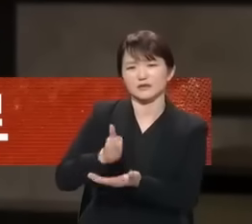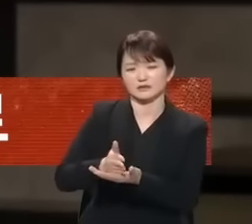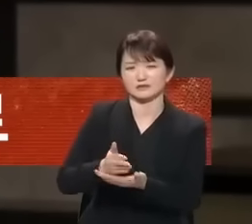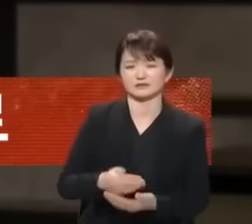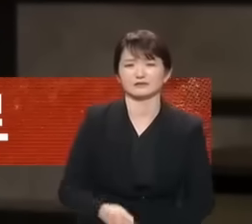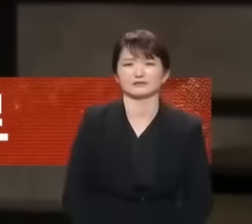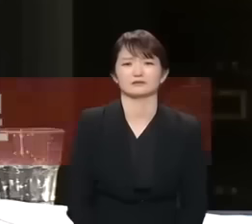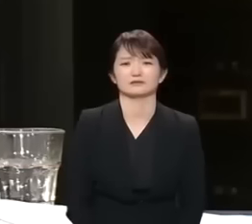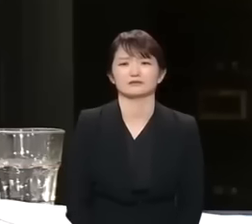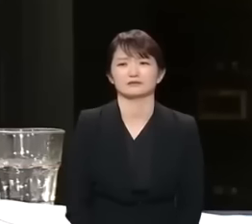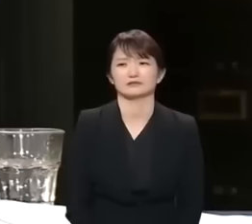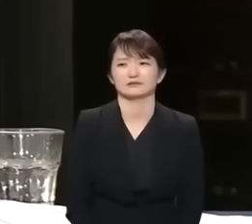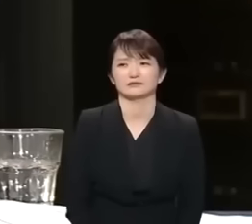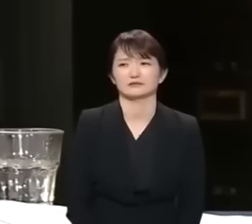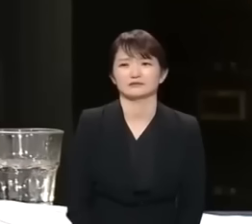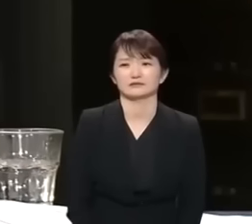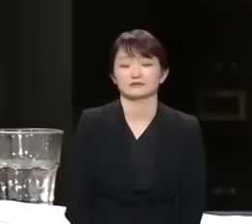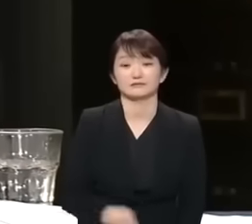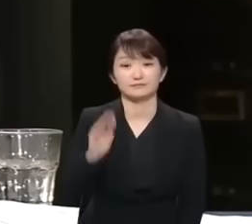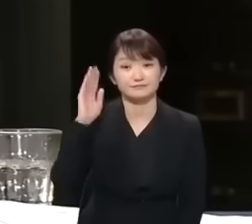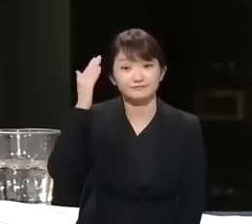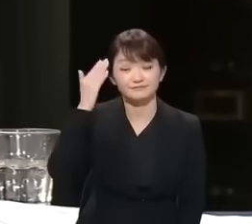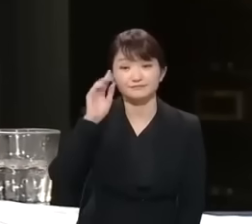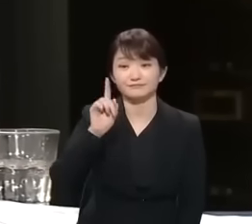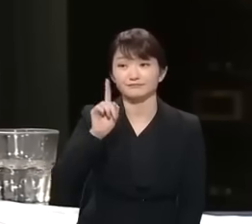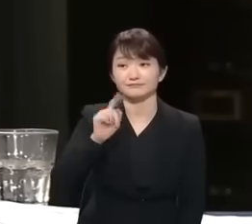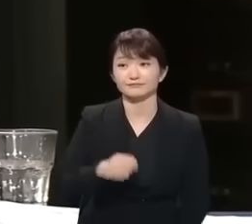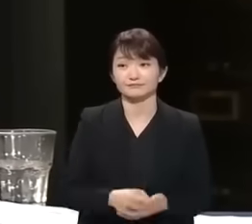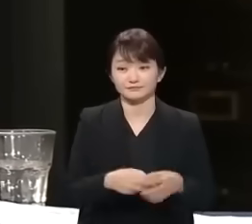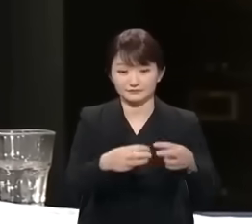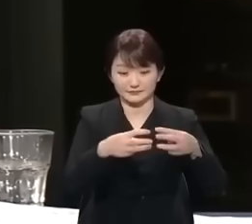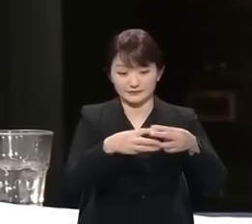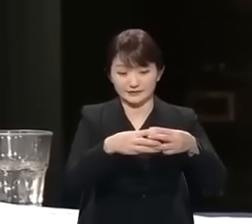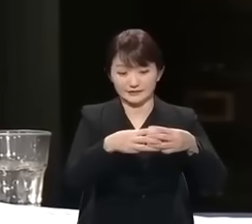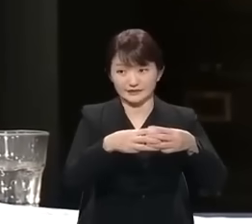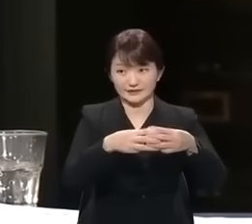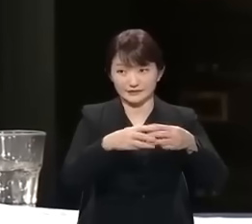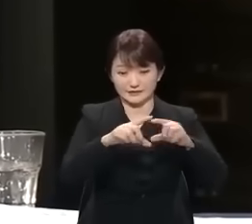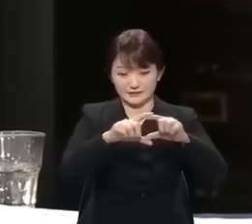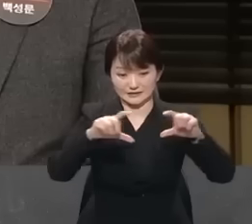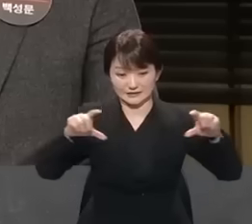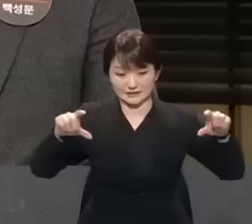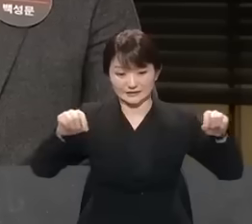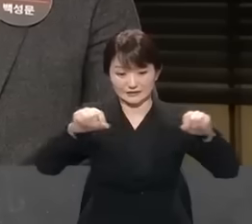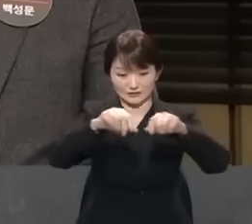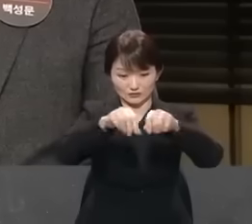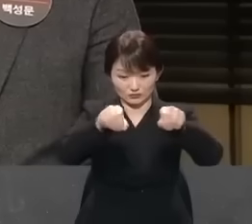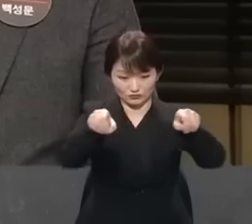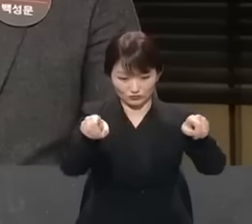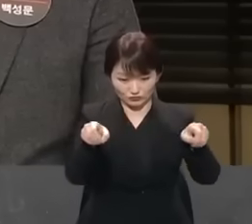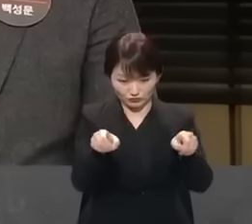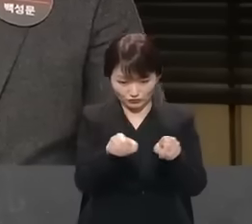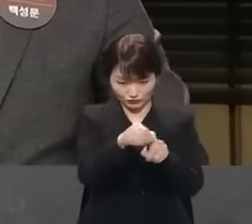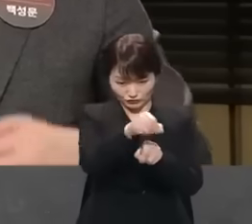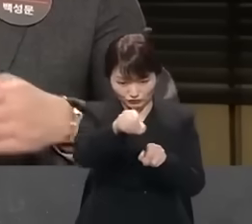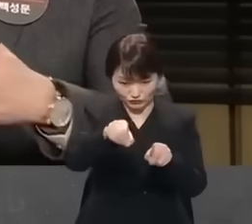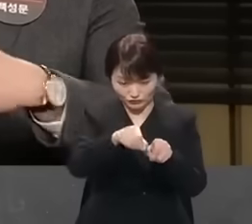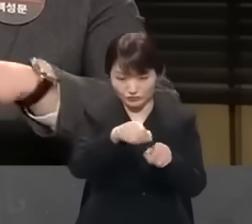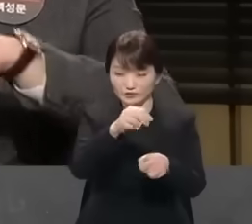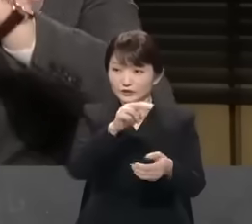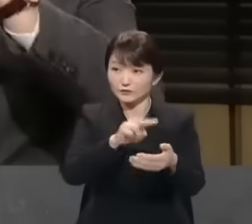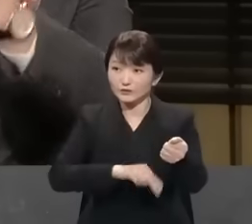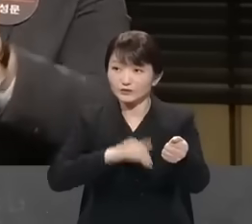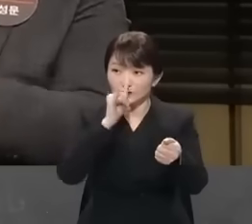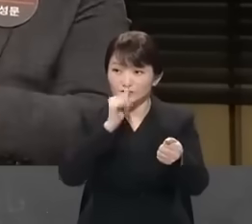보입니다 백사님 근데 요즘에 그런 거 있잖아요 삼겹살 보면 이렇게 이렇게 구부려서 파는 거 구부려 놓고 그래서 이제